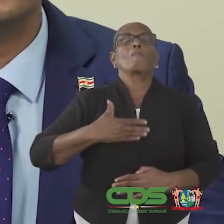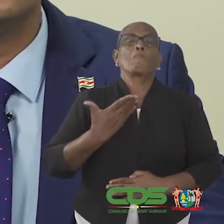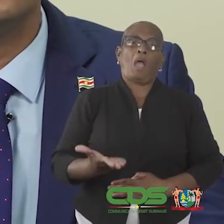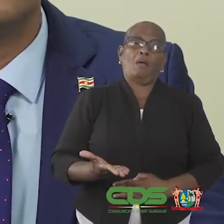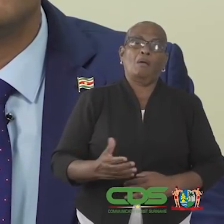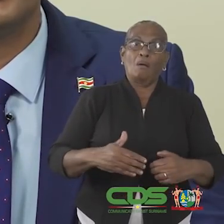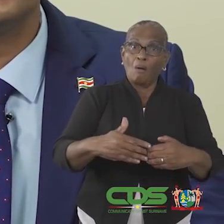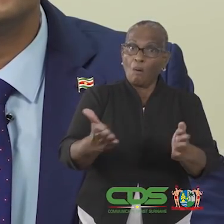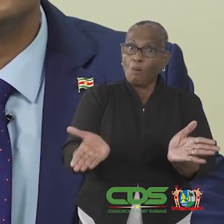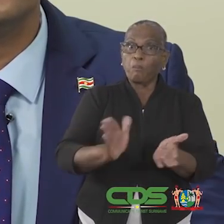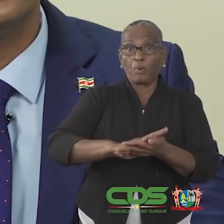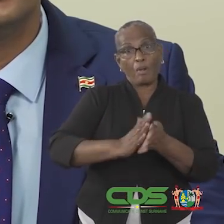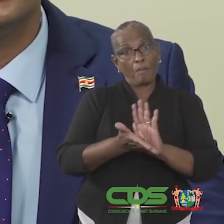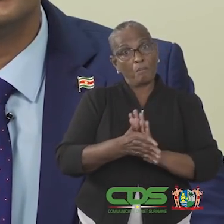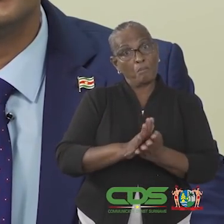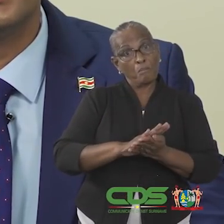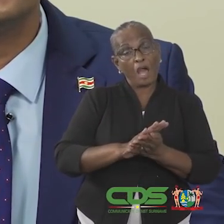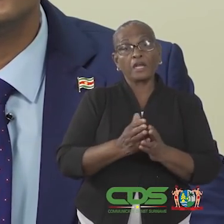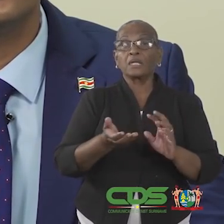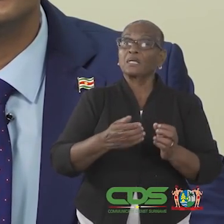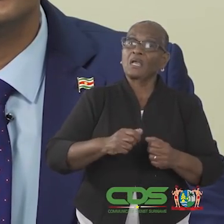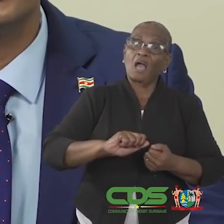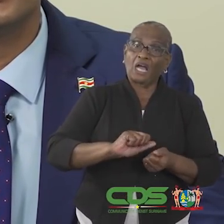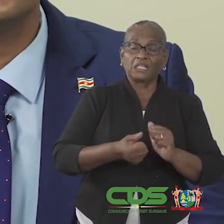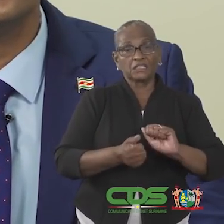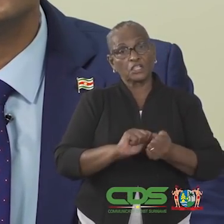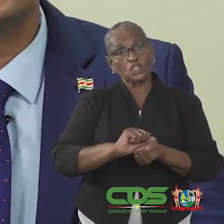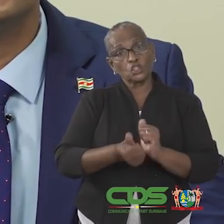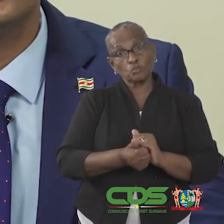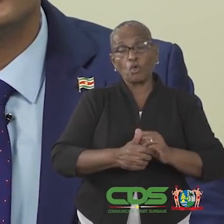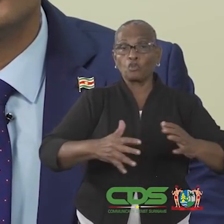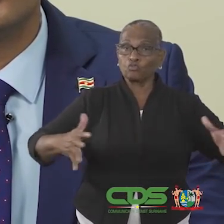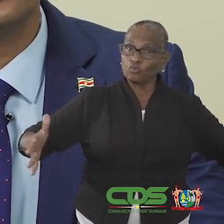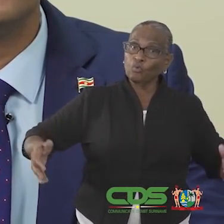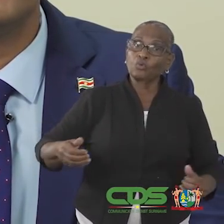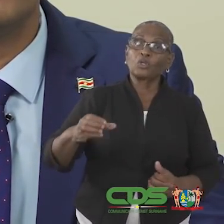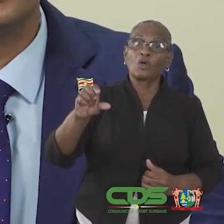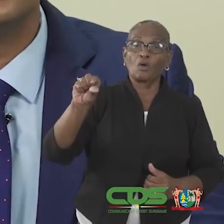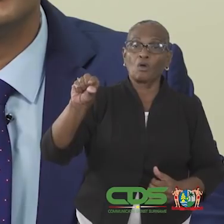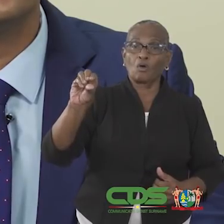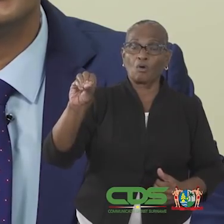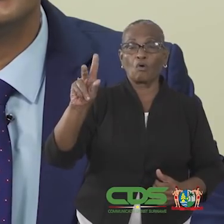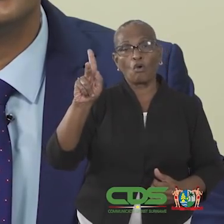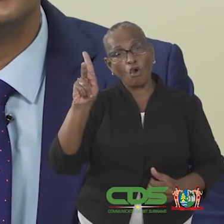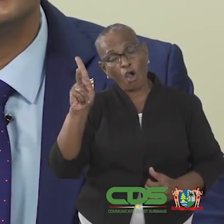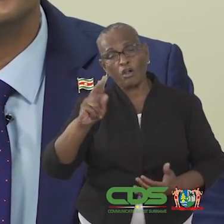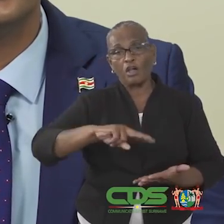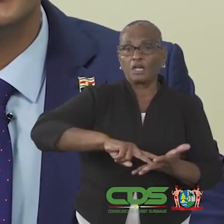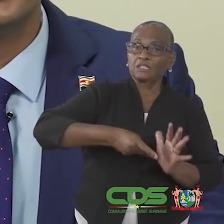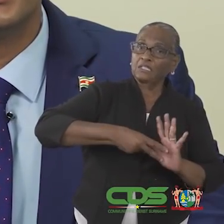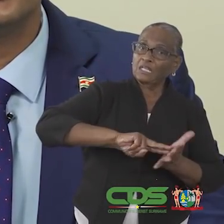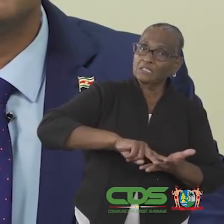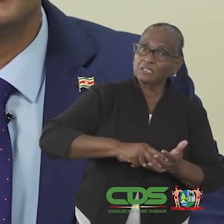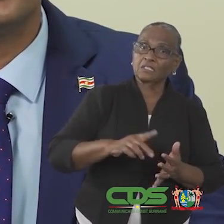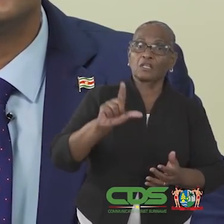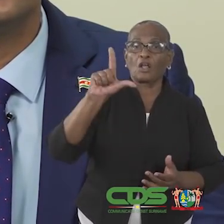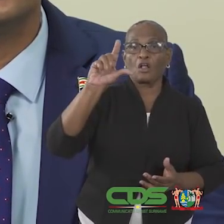opengesteld markten, recreatieoorden, casinos, gok- en vermakelijkheidsgelegenheden,